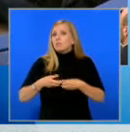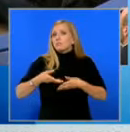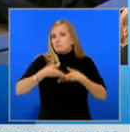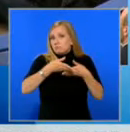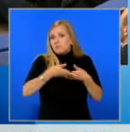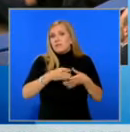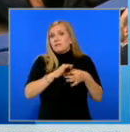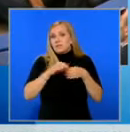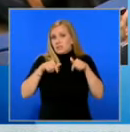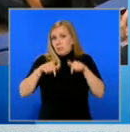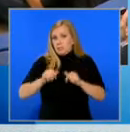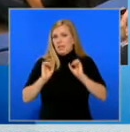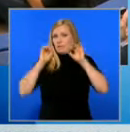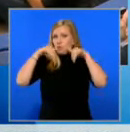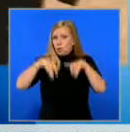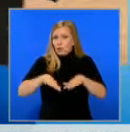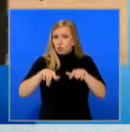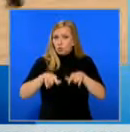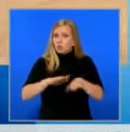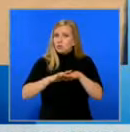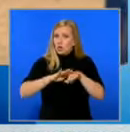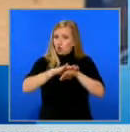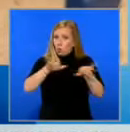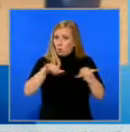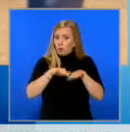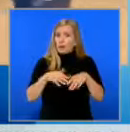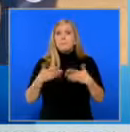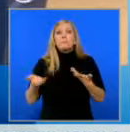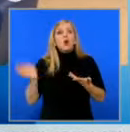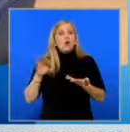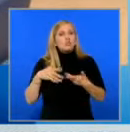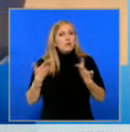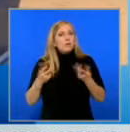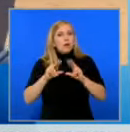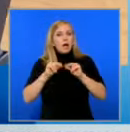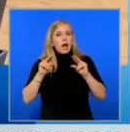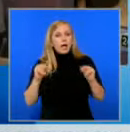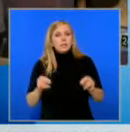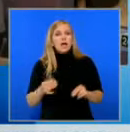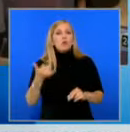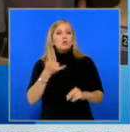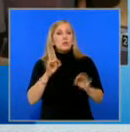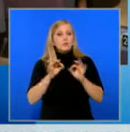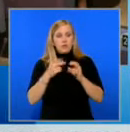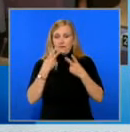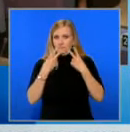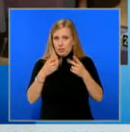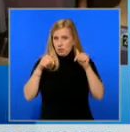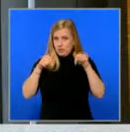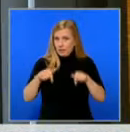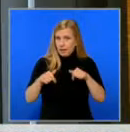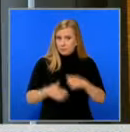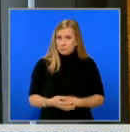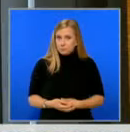наводненията по българското черноморие какво каза ушла онлайн в залата а после и пред нас вижте в